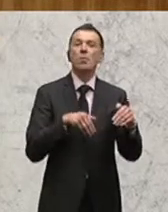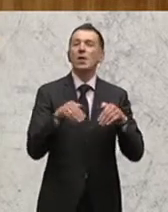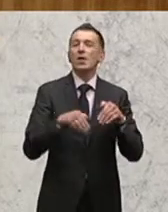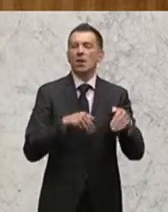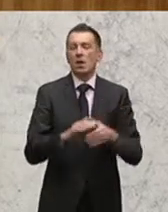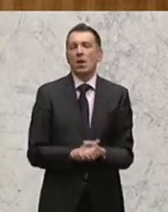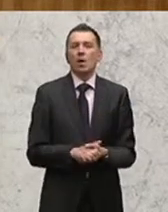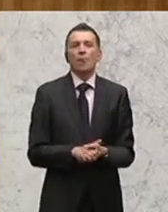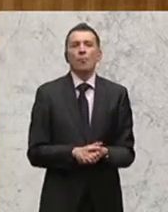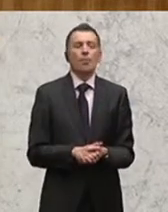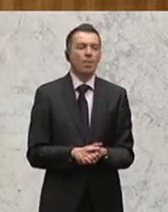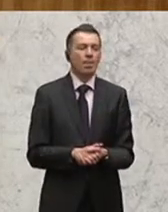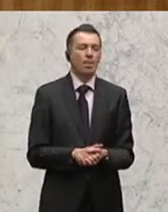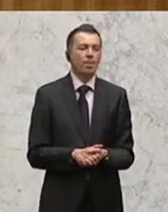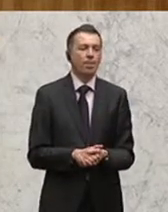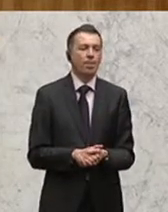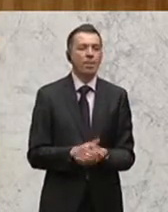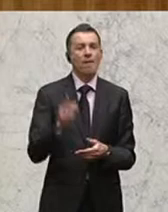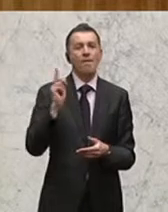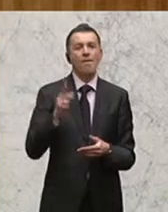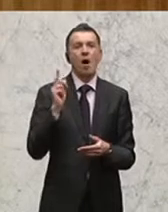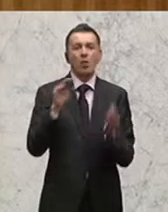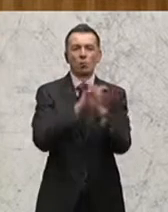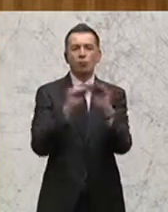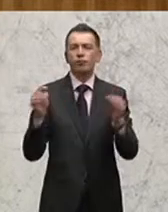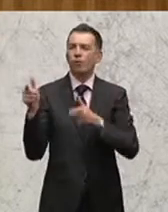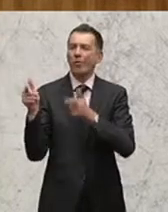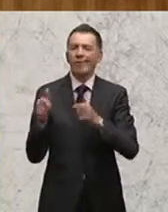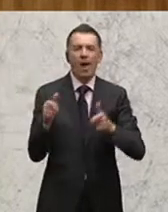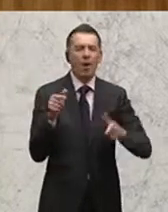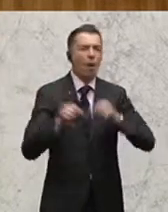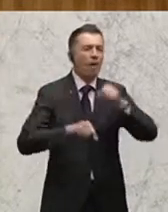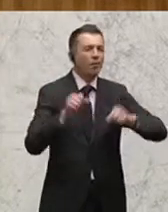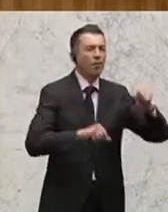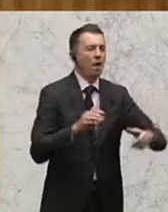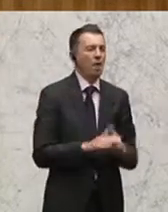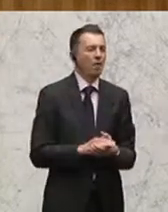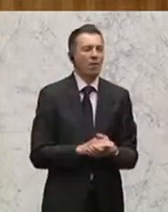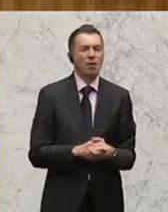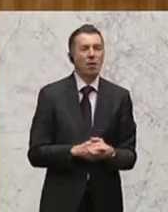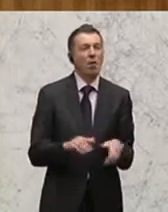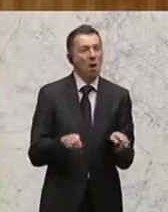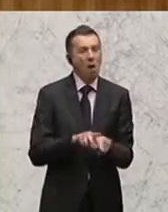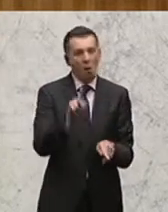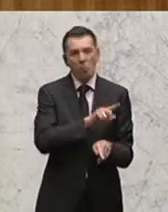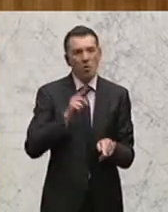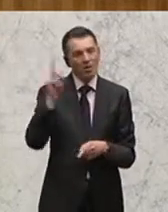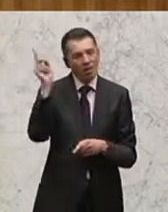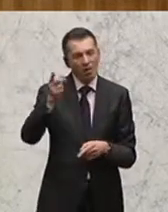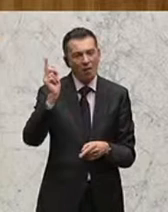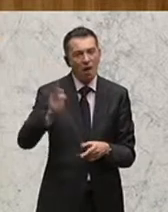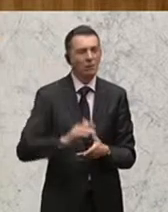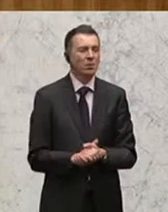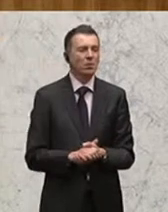Innenministerium eine Terrorattentatswarnung an alle Exekutivbeamten herausgegeben, wo auch die Exekutivbeamten gewarnt worden